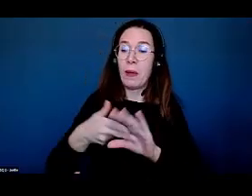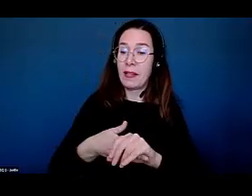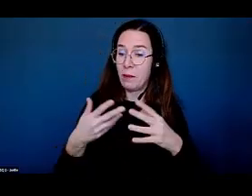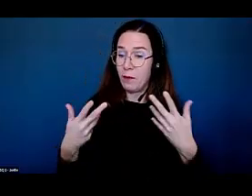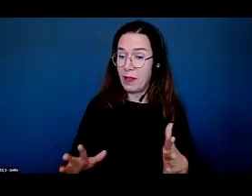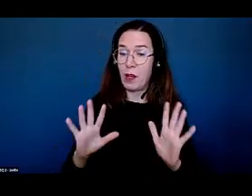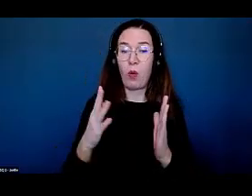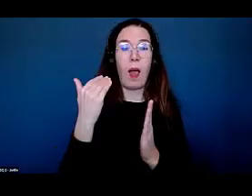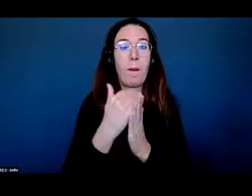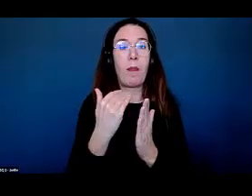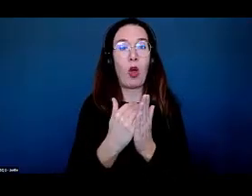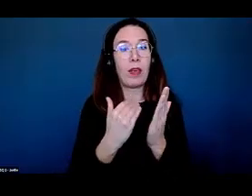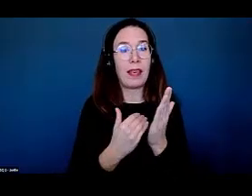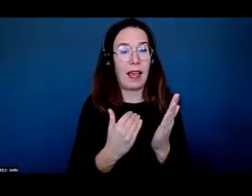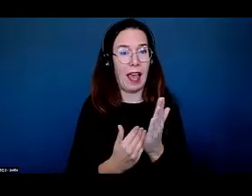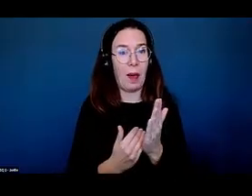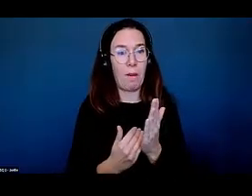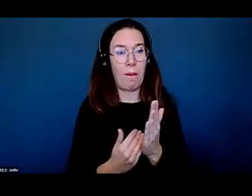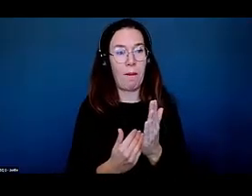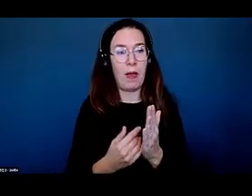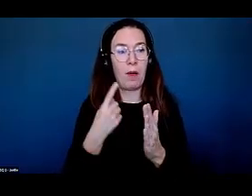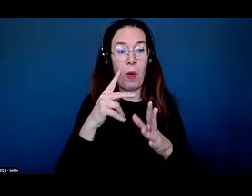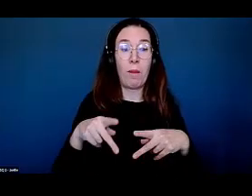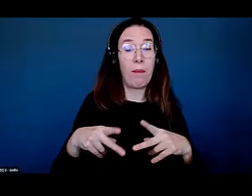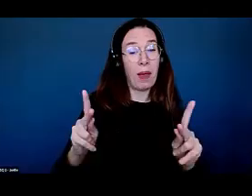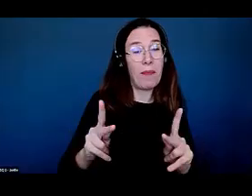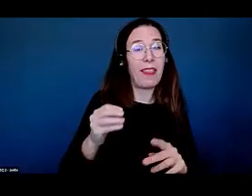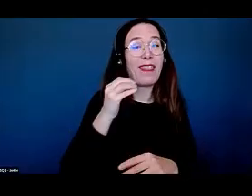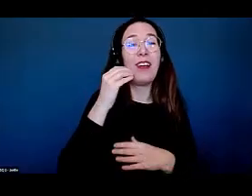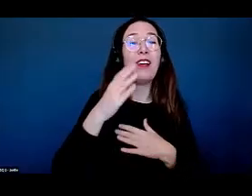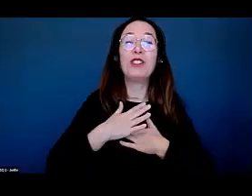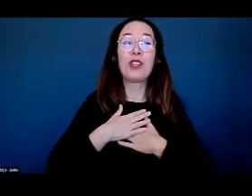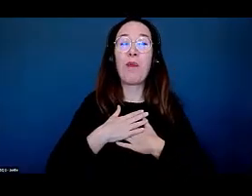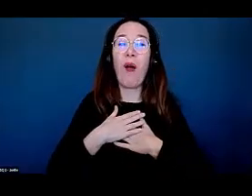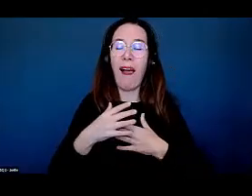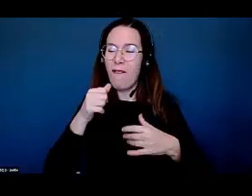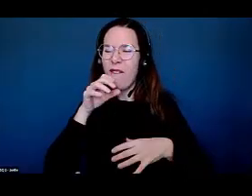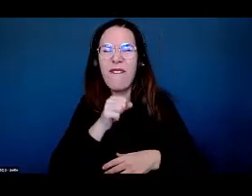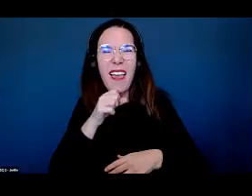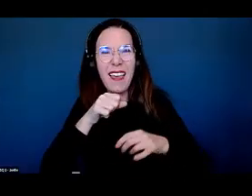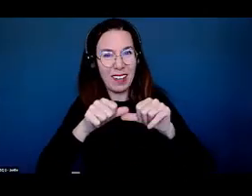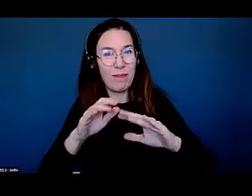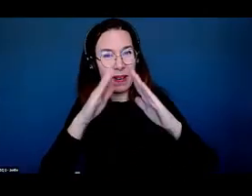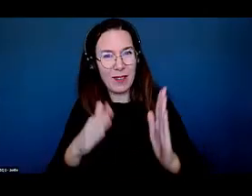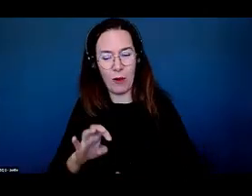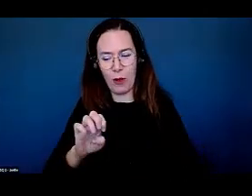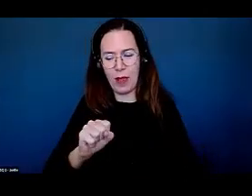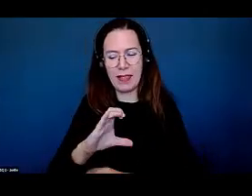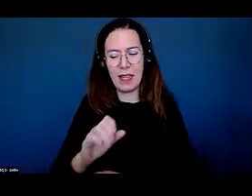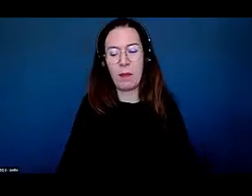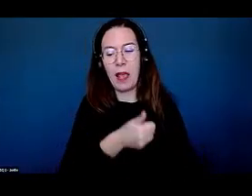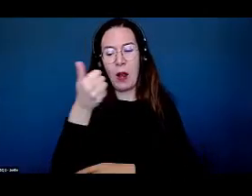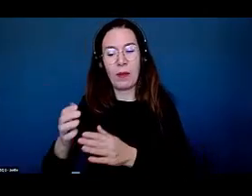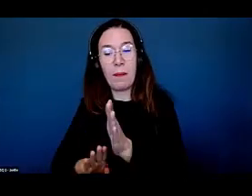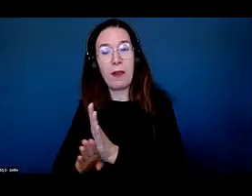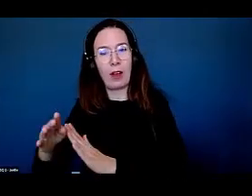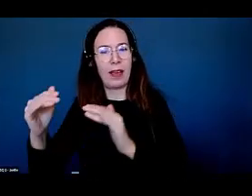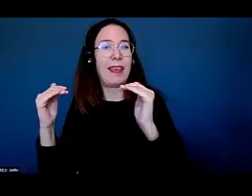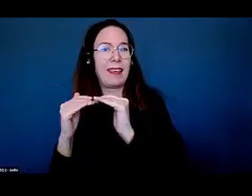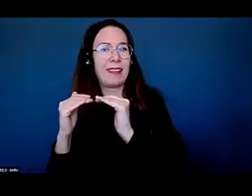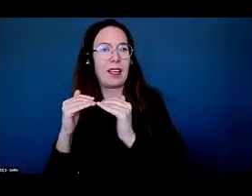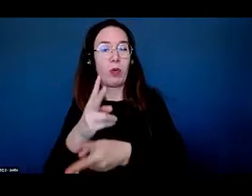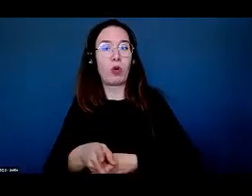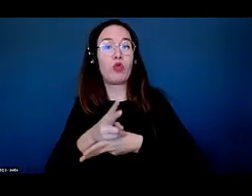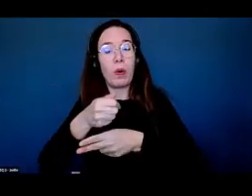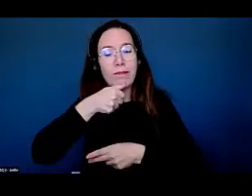qui ont participé au programme Le Permettre de vieillir chez soi de ESC et notre programme Améliorer l'équité dans